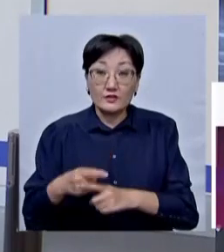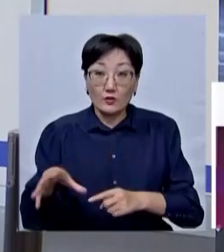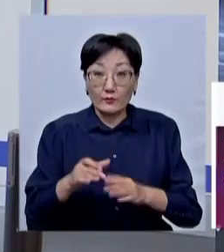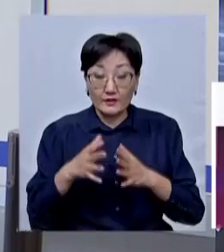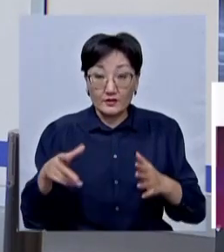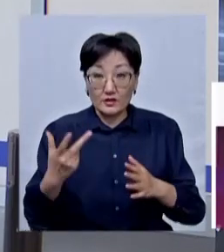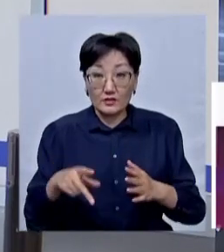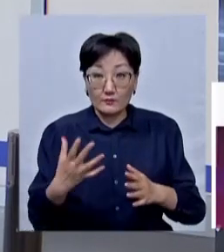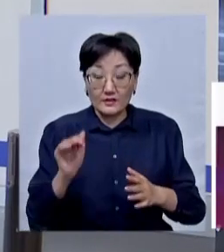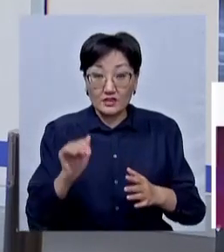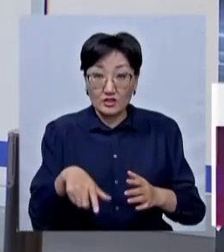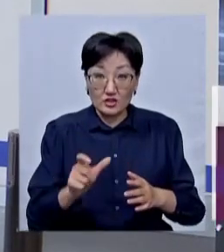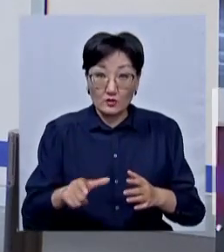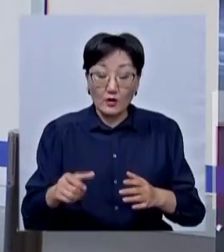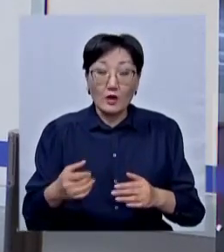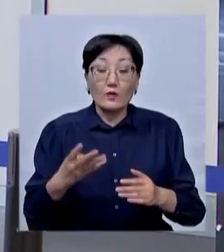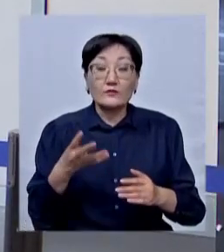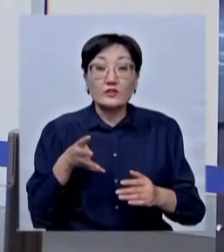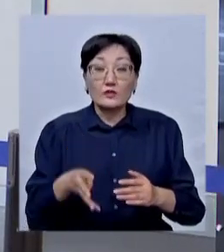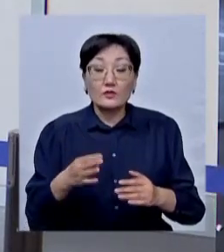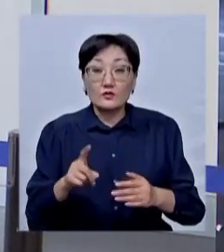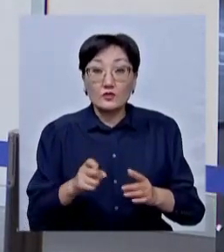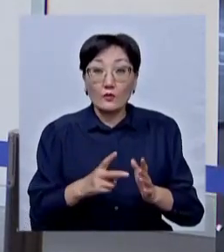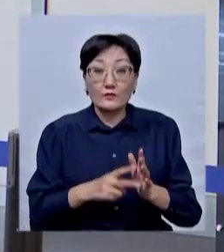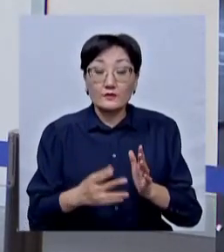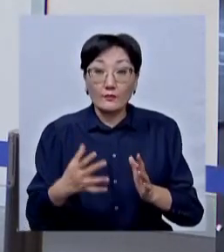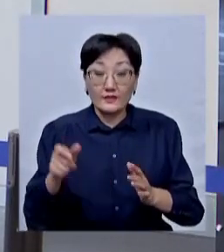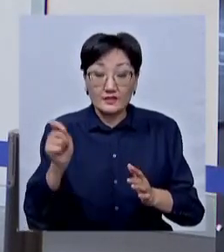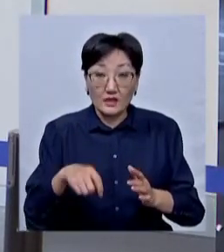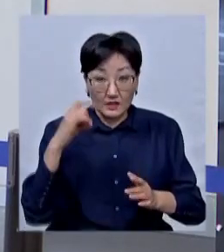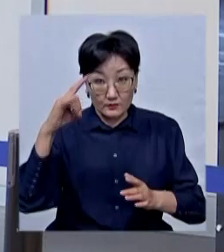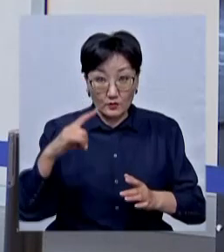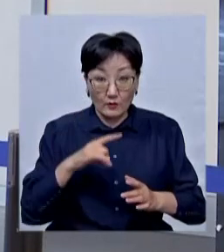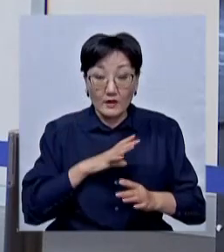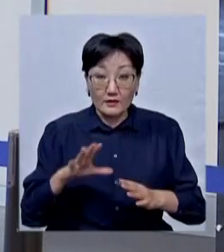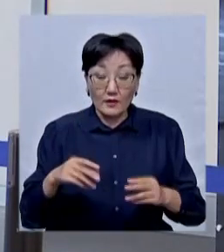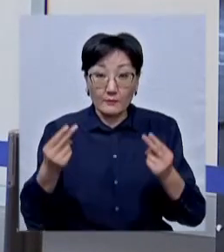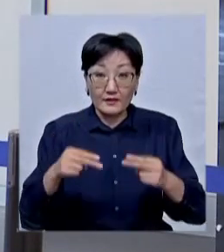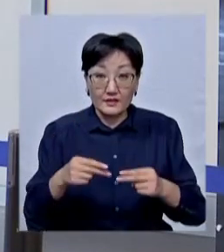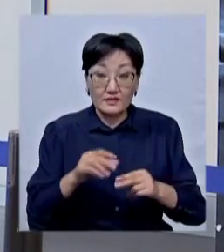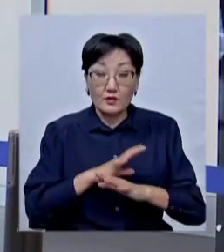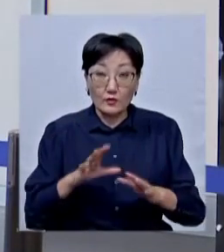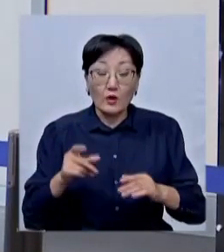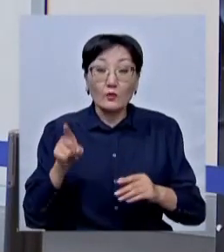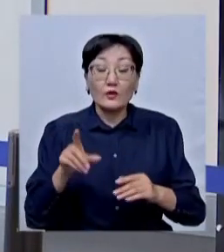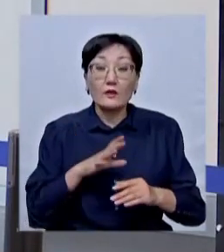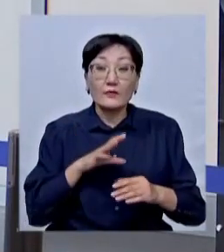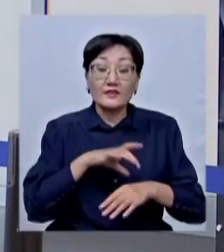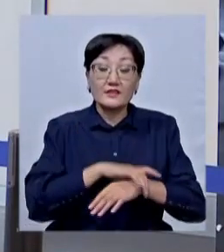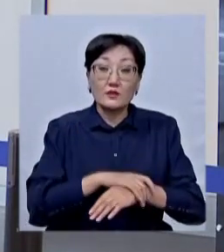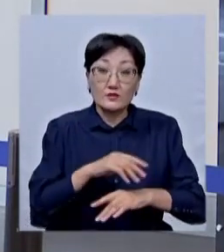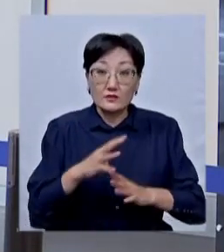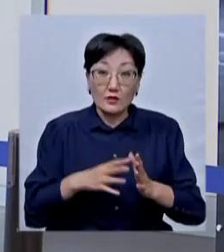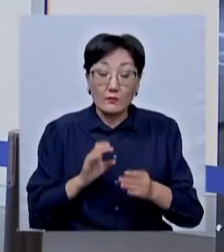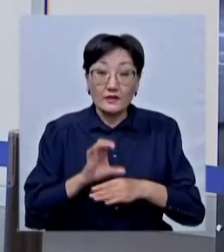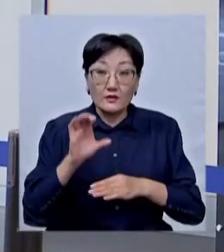более 35 тысяч человек. У 4175 прибывших казахстанцев не было ПЦР-теста. Тех, у кого был обнаружен ковид,